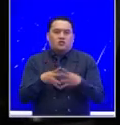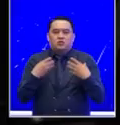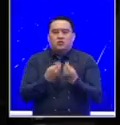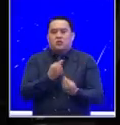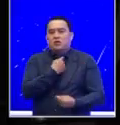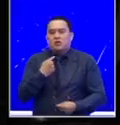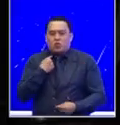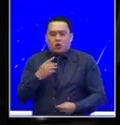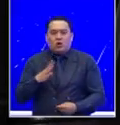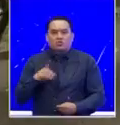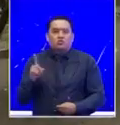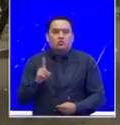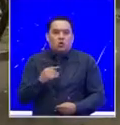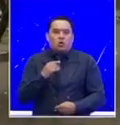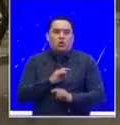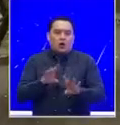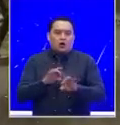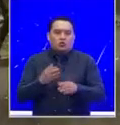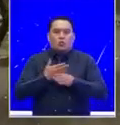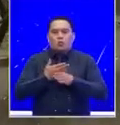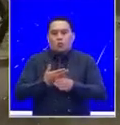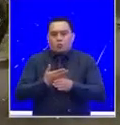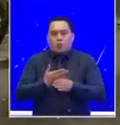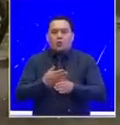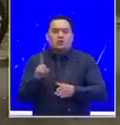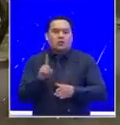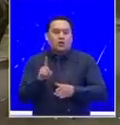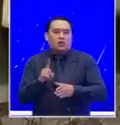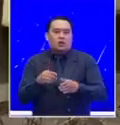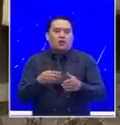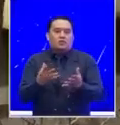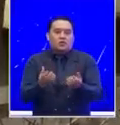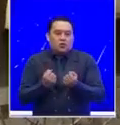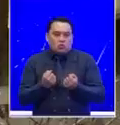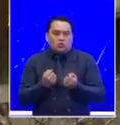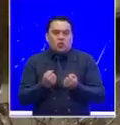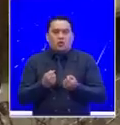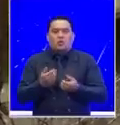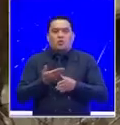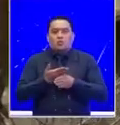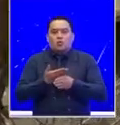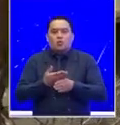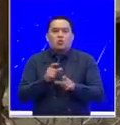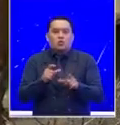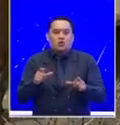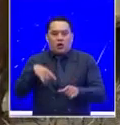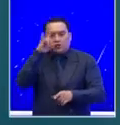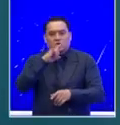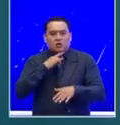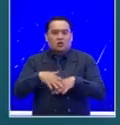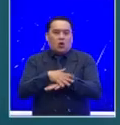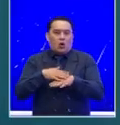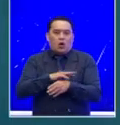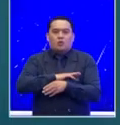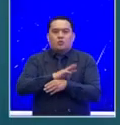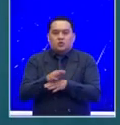более 20 семей Талдыкургана. Стоит отметить, что гуманитарная помощь приобретается также на пожертвования неравнодушных казахстанцев. Наряду